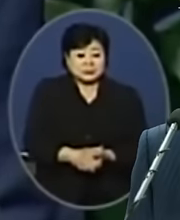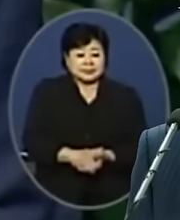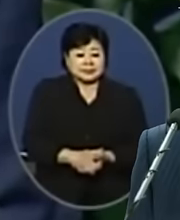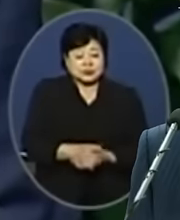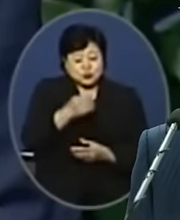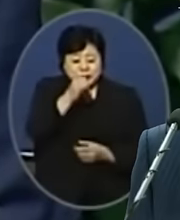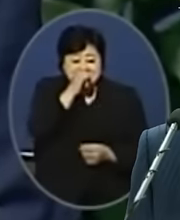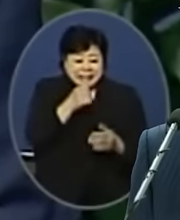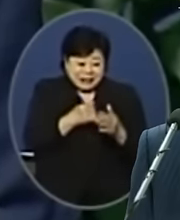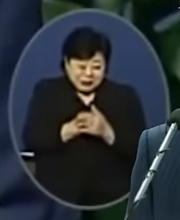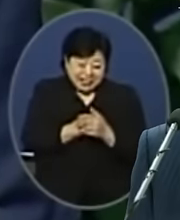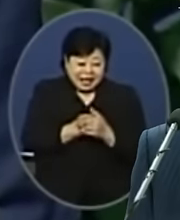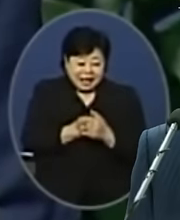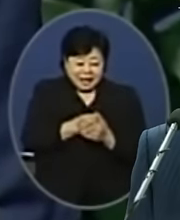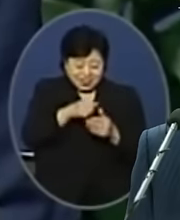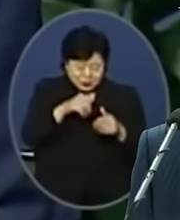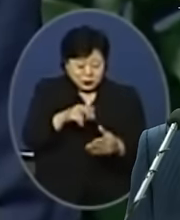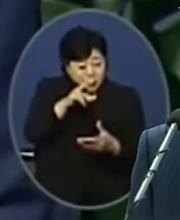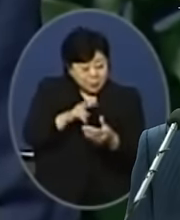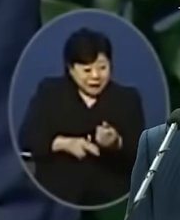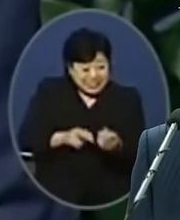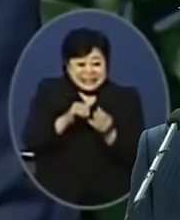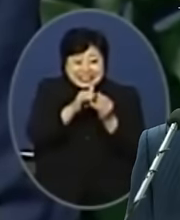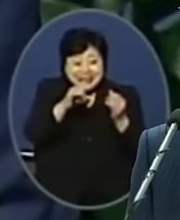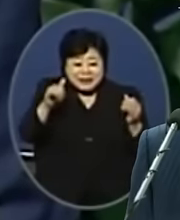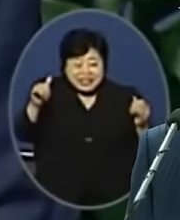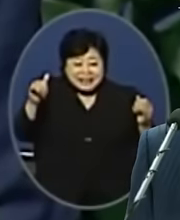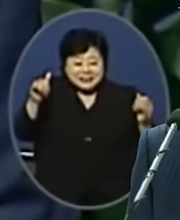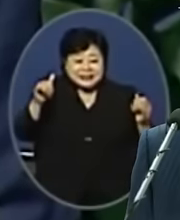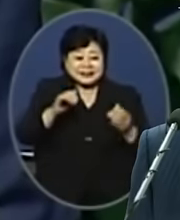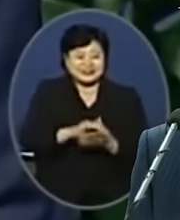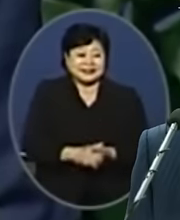꿈이 있으면 종으로 팔린 사람이